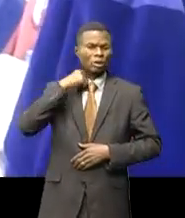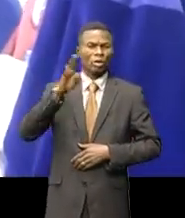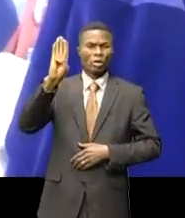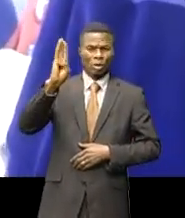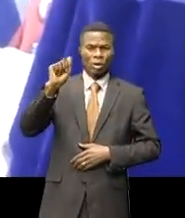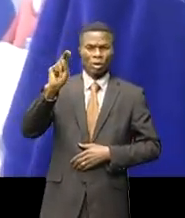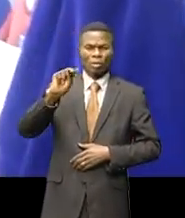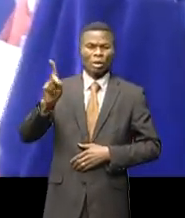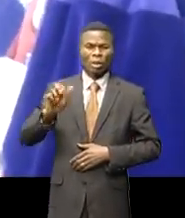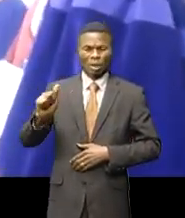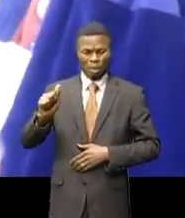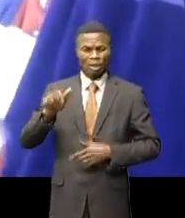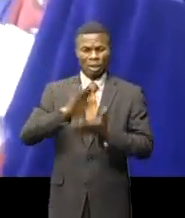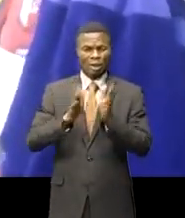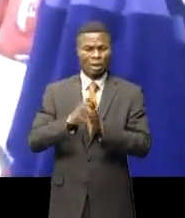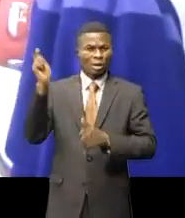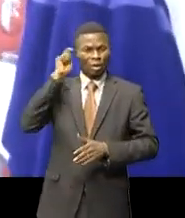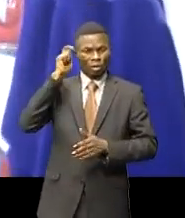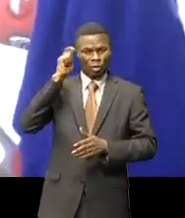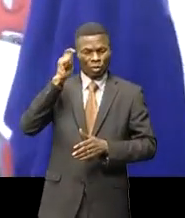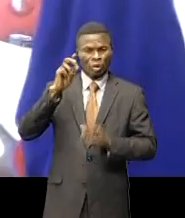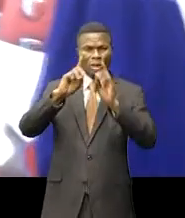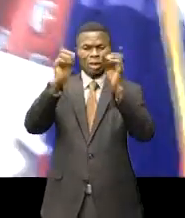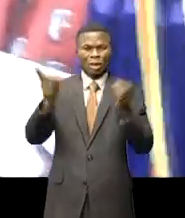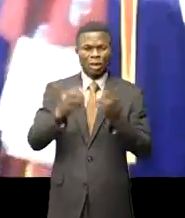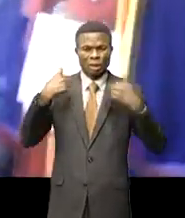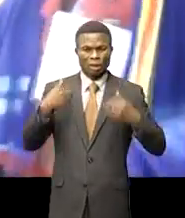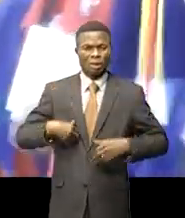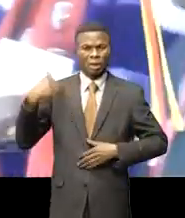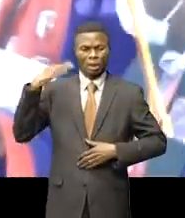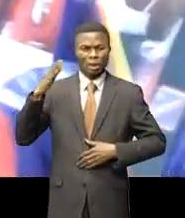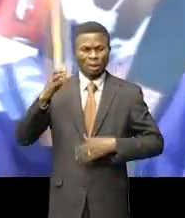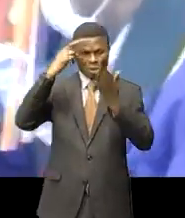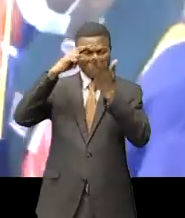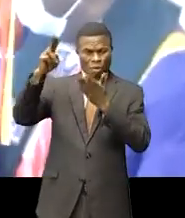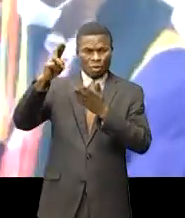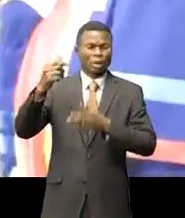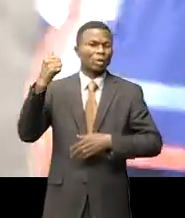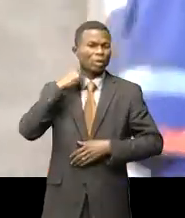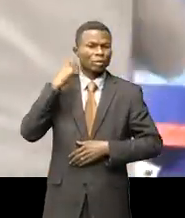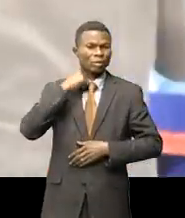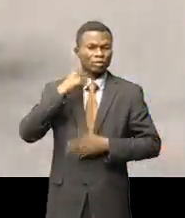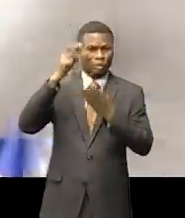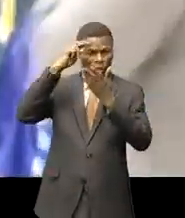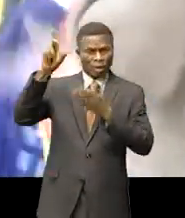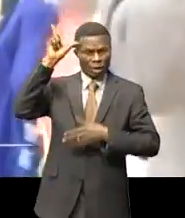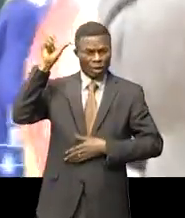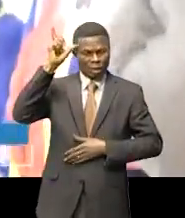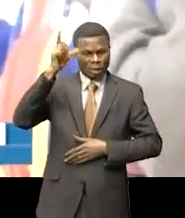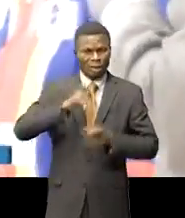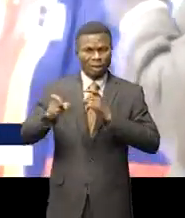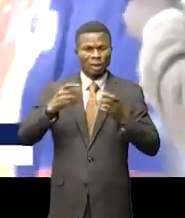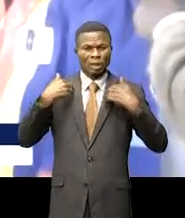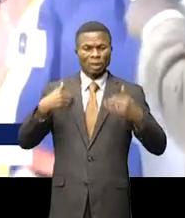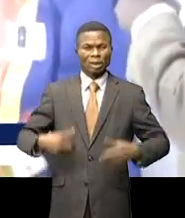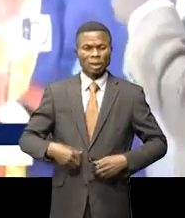Banzakamba Désiré est désormais professeur au département de santé publique de la faculté de médecine de l'UNILU, section santé